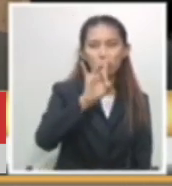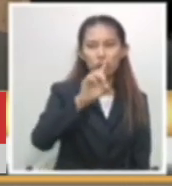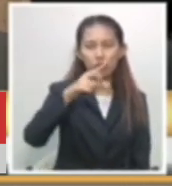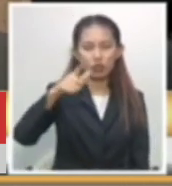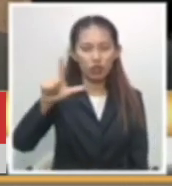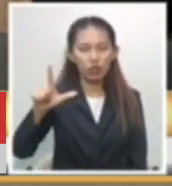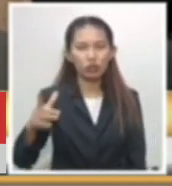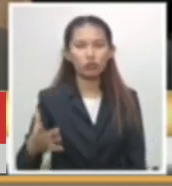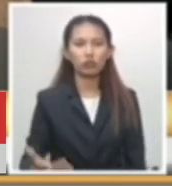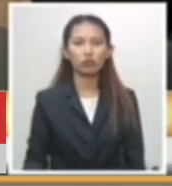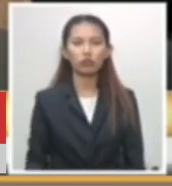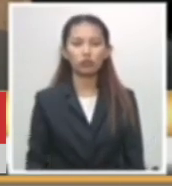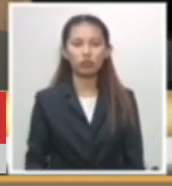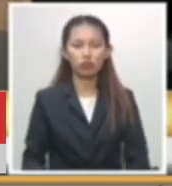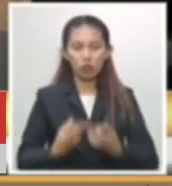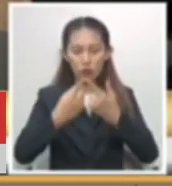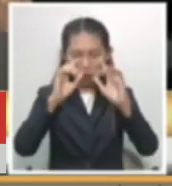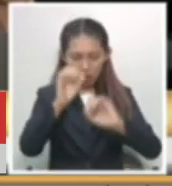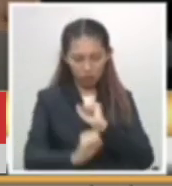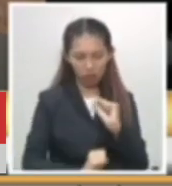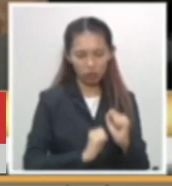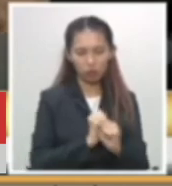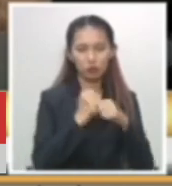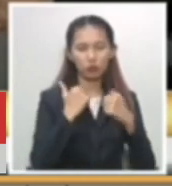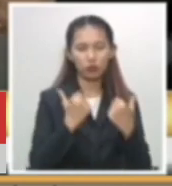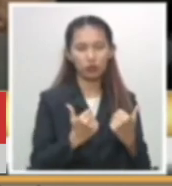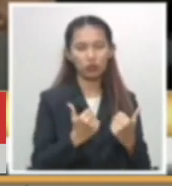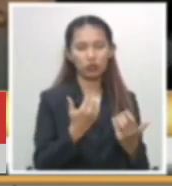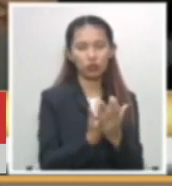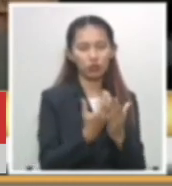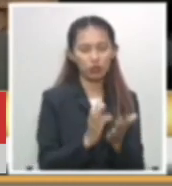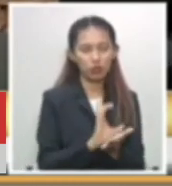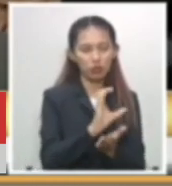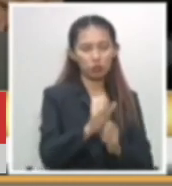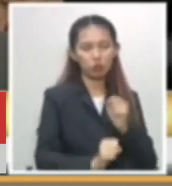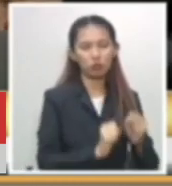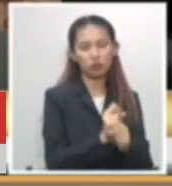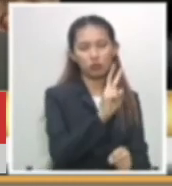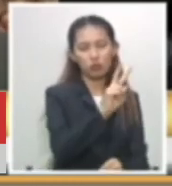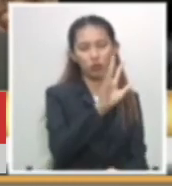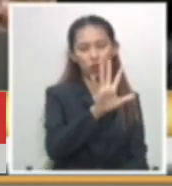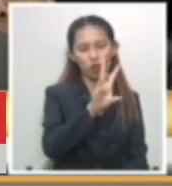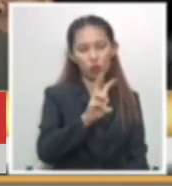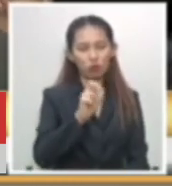ปีนี้ปี2563มีสมาชิกสภา